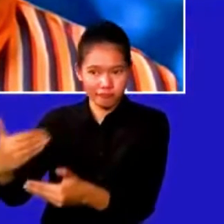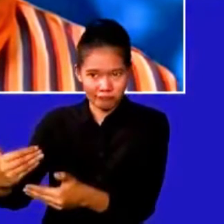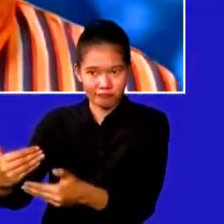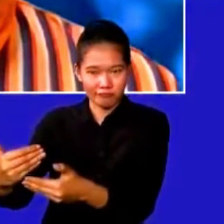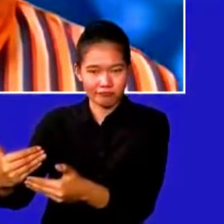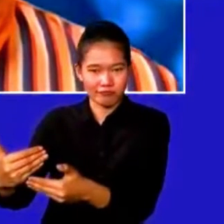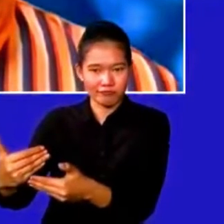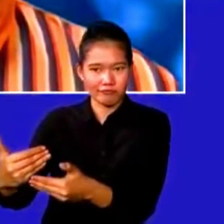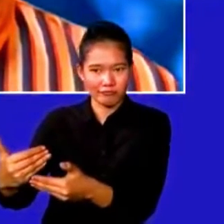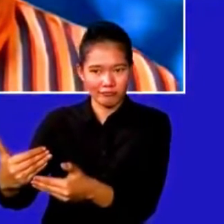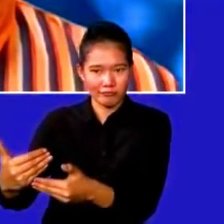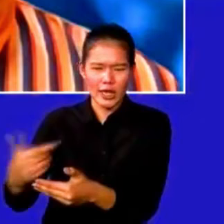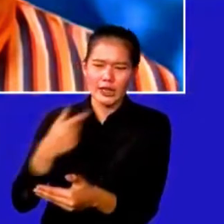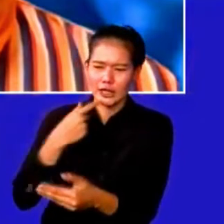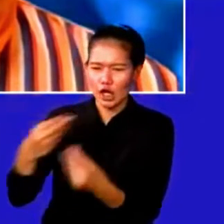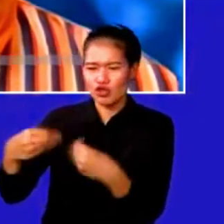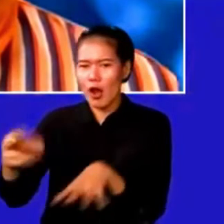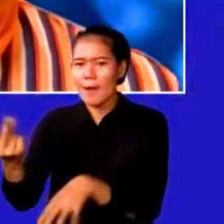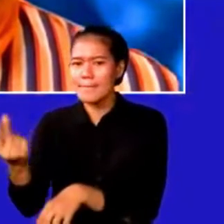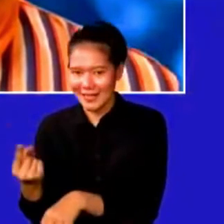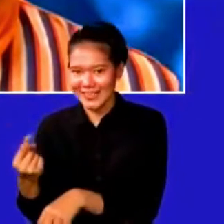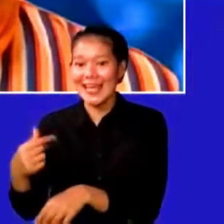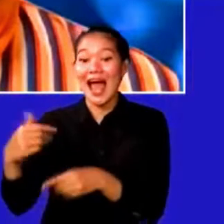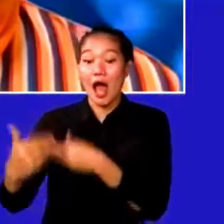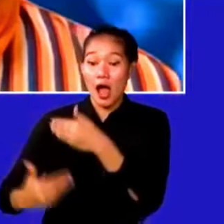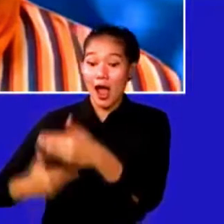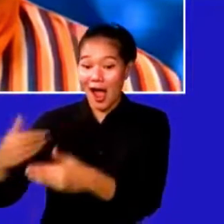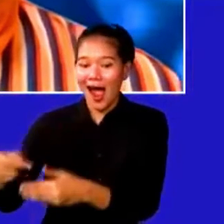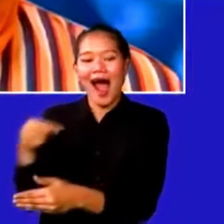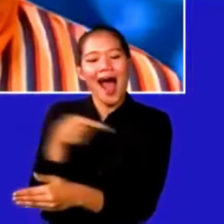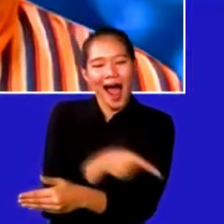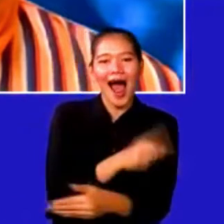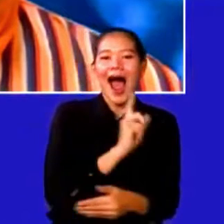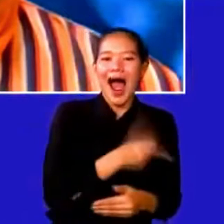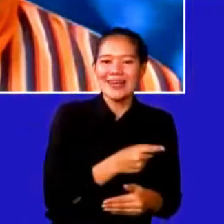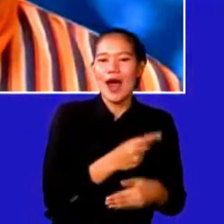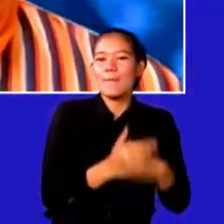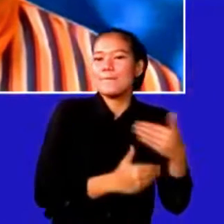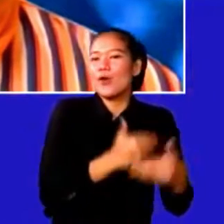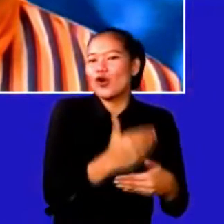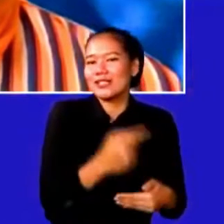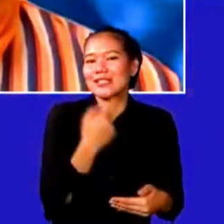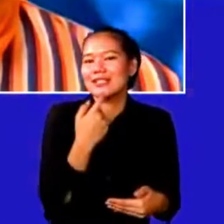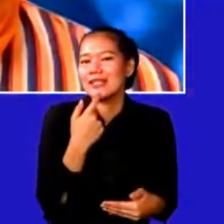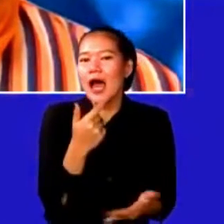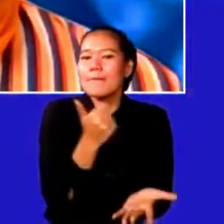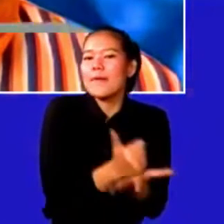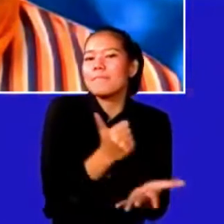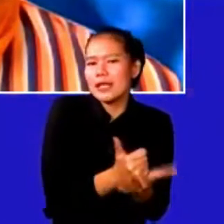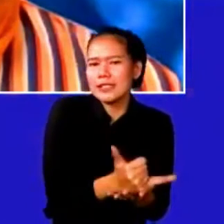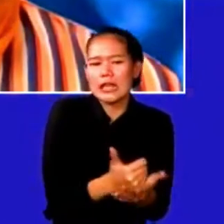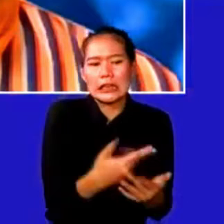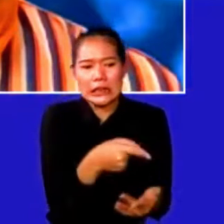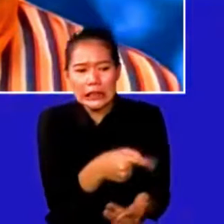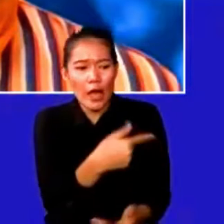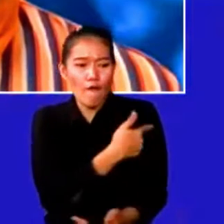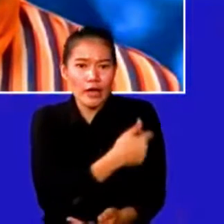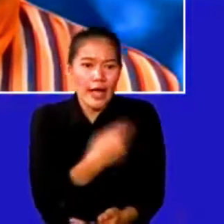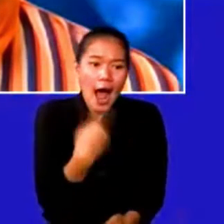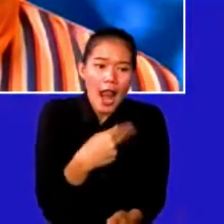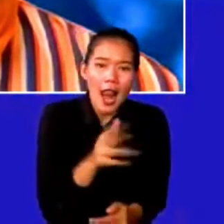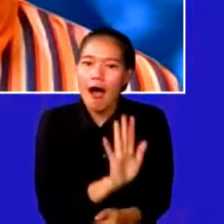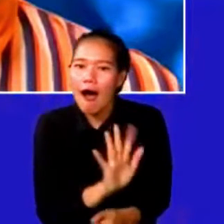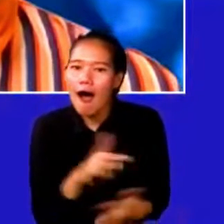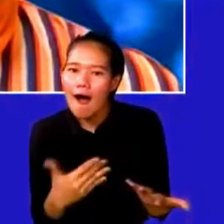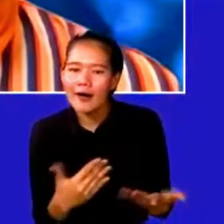transaksi jual belinya juga pada saat yang sama mendorong pemastian aspek kehalalan dan juga